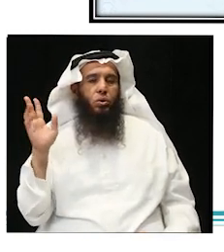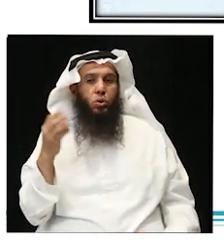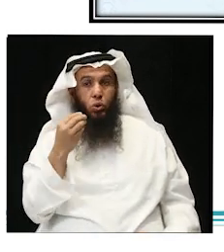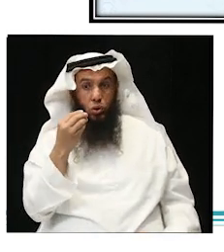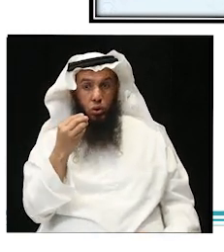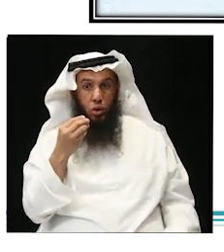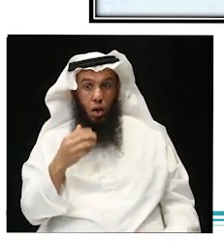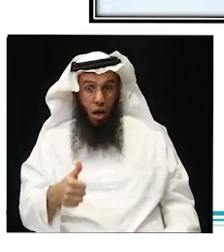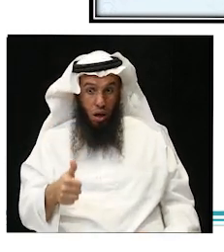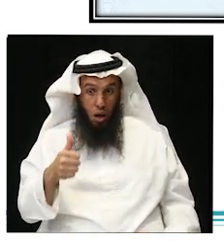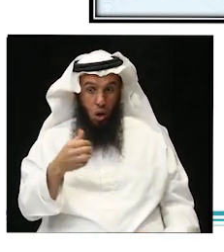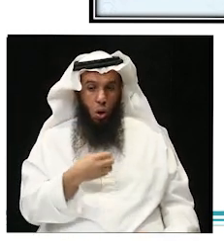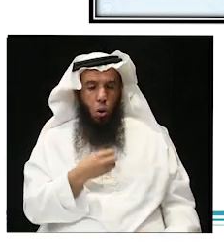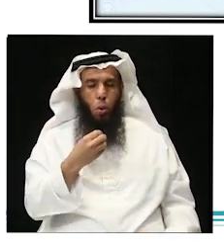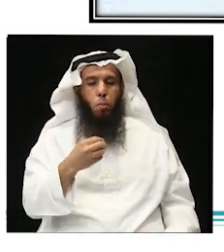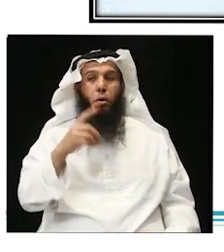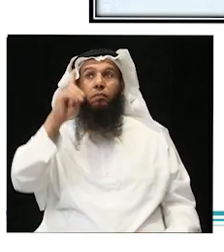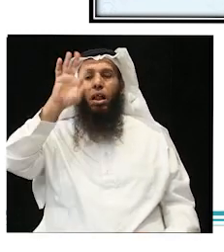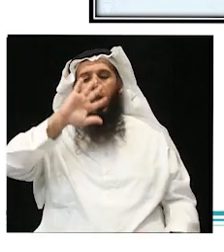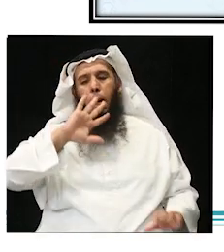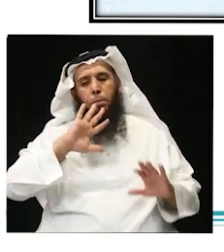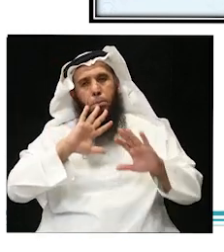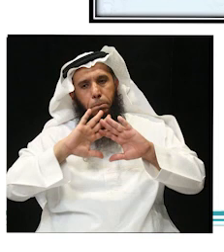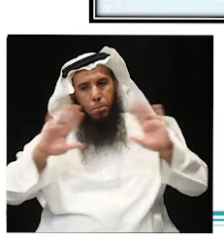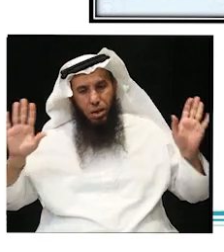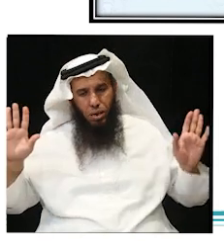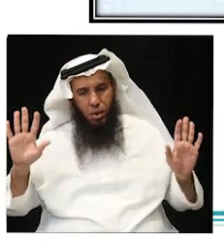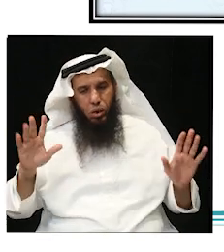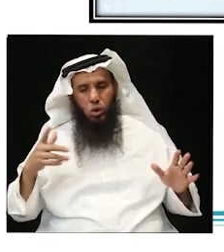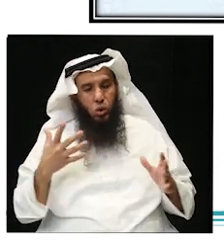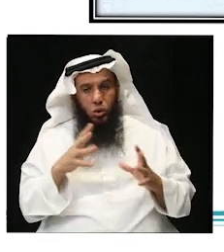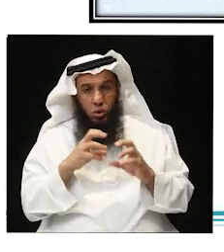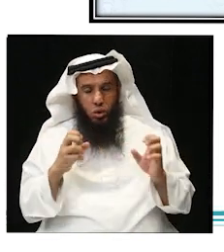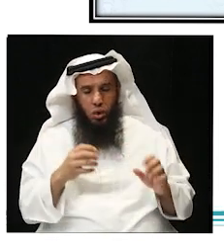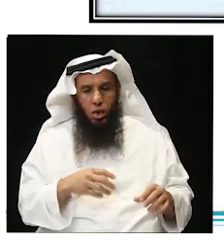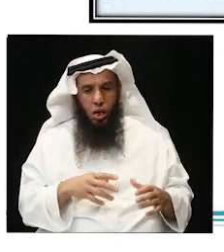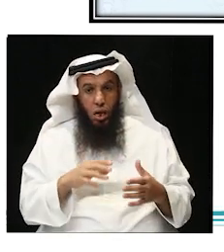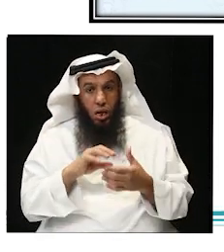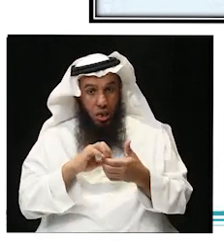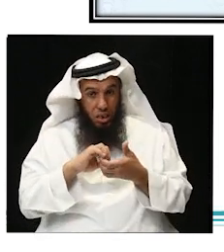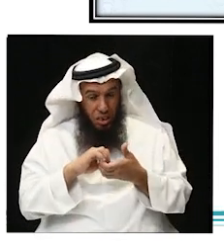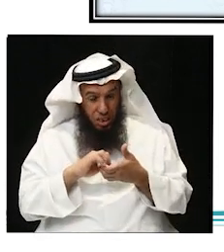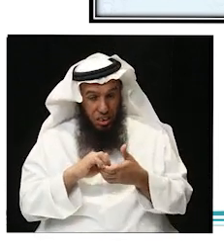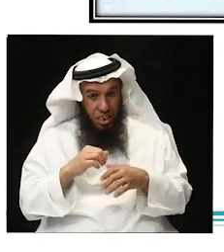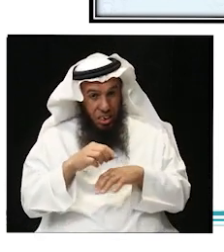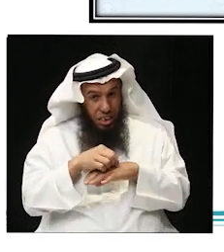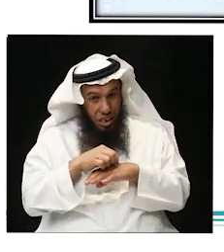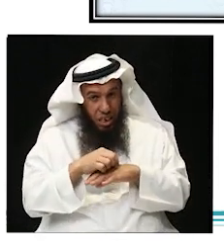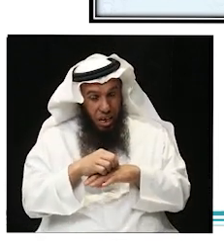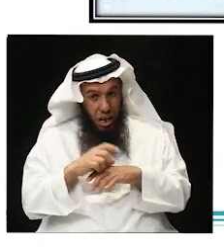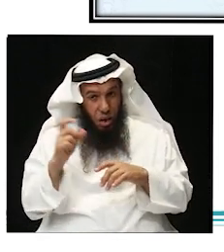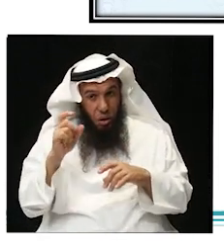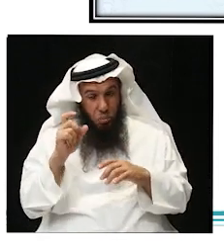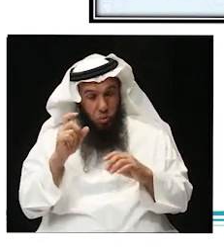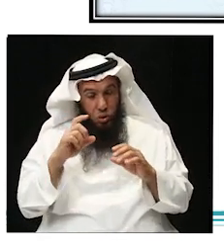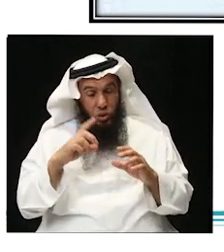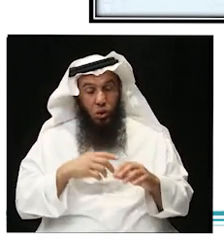يعني لا يحب هذا الإنسان لأجل المال أو لأجل المنصب أو لأجل الجاه، لا، يحبه لأن فيه هذا